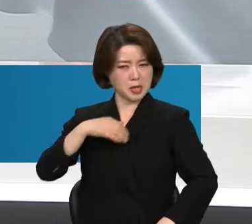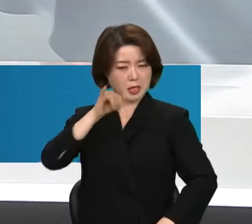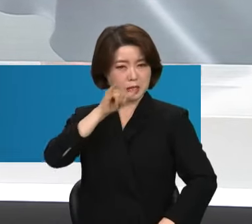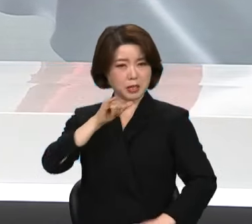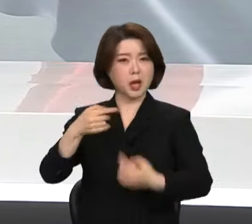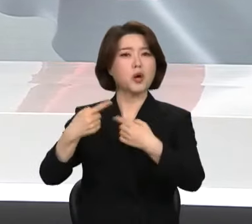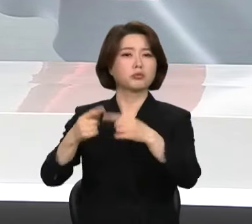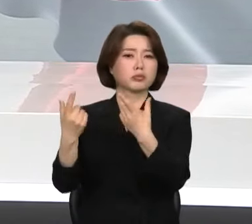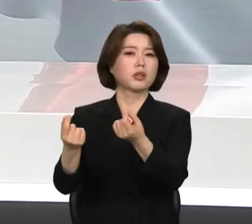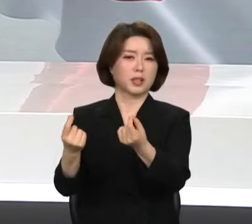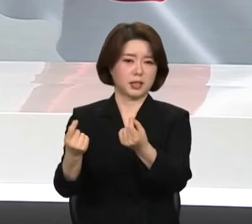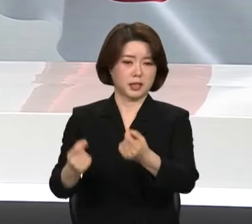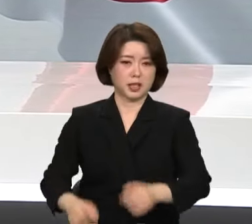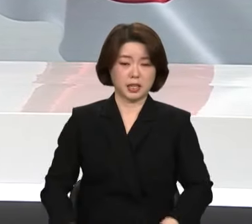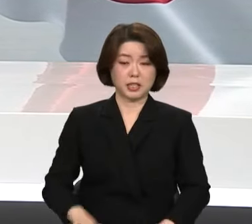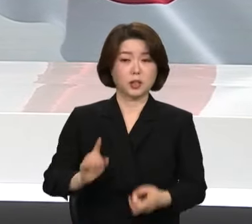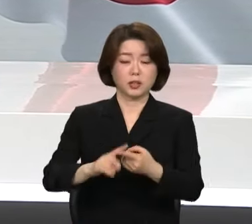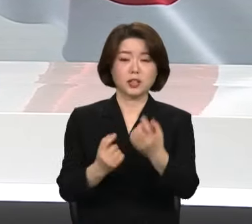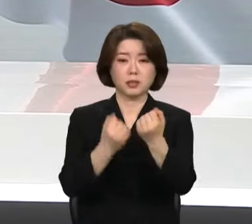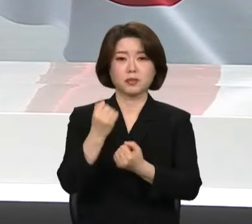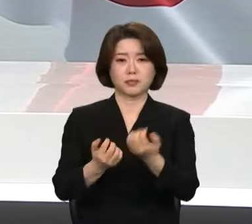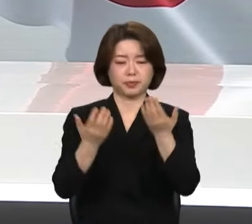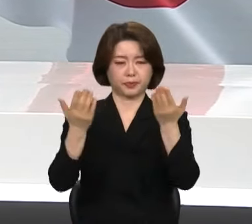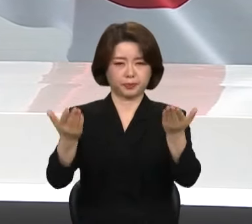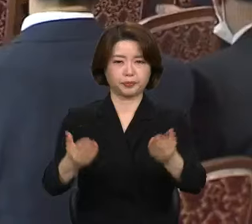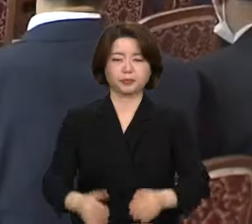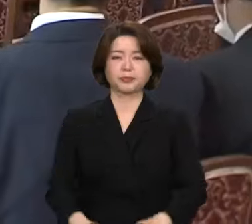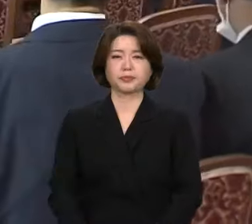나옵니다. 도쿄에서 김현예 특파원입니다.